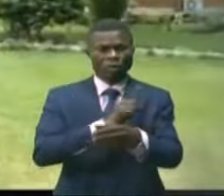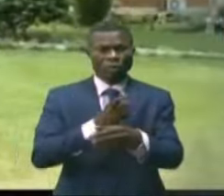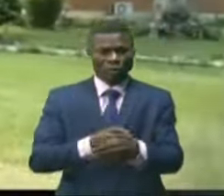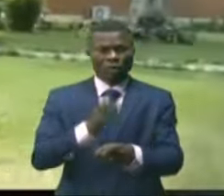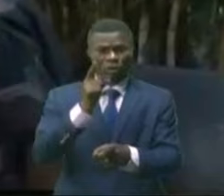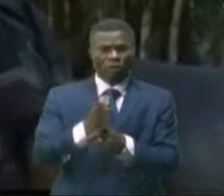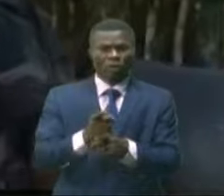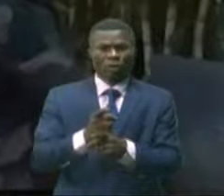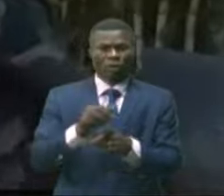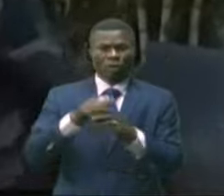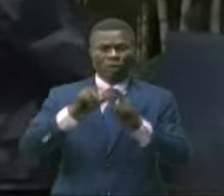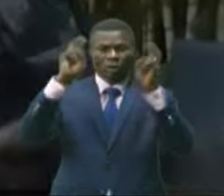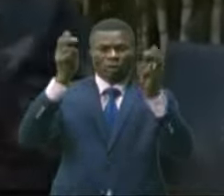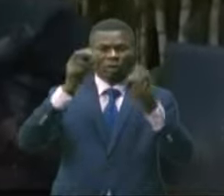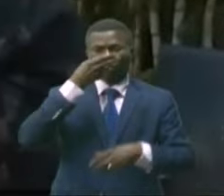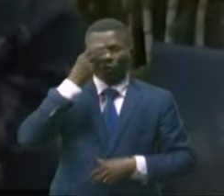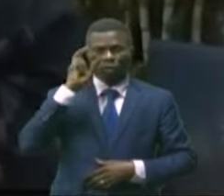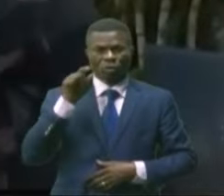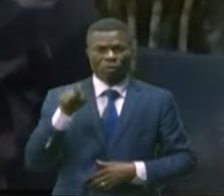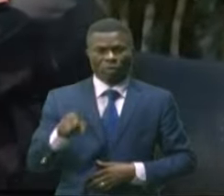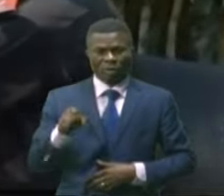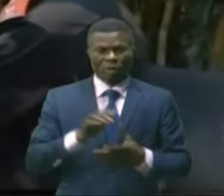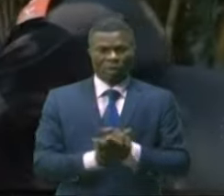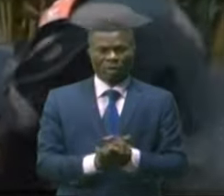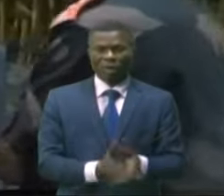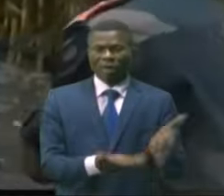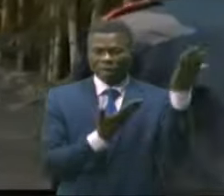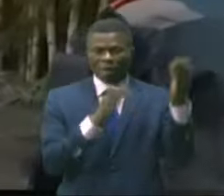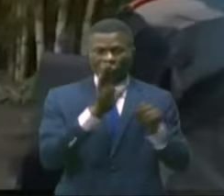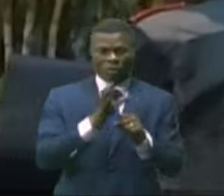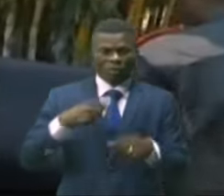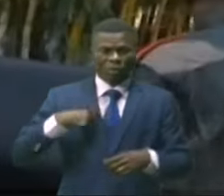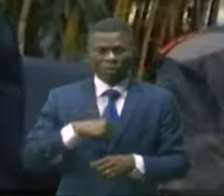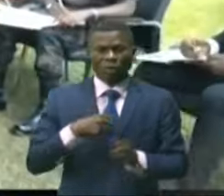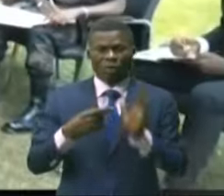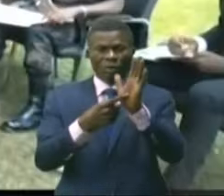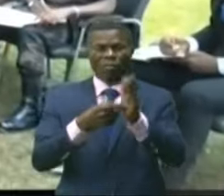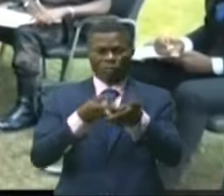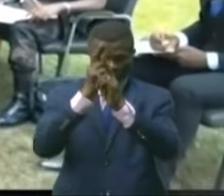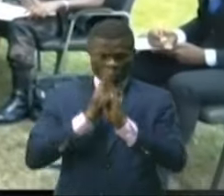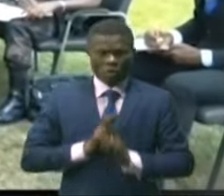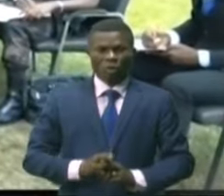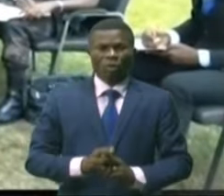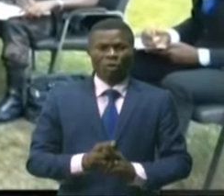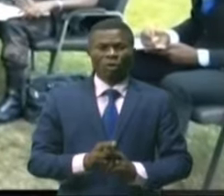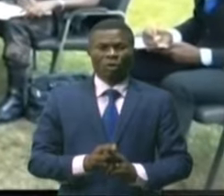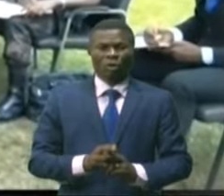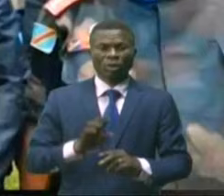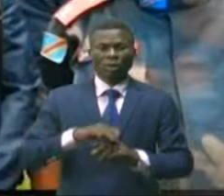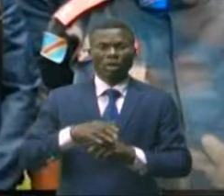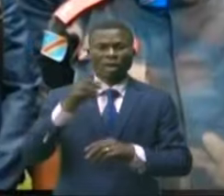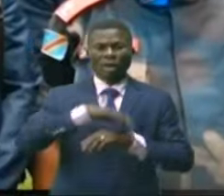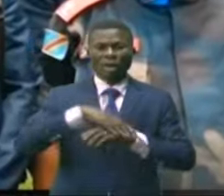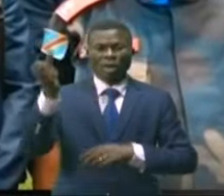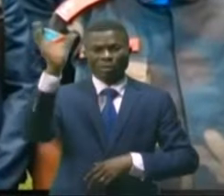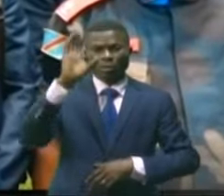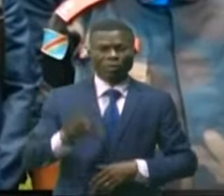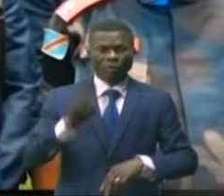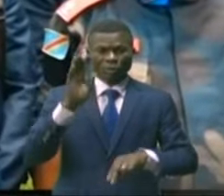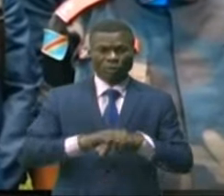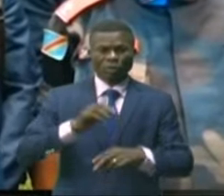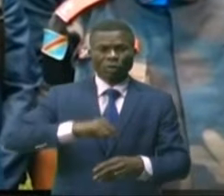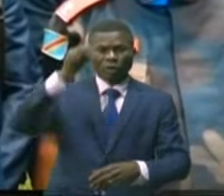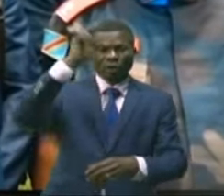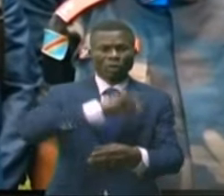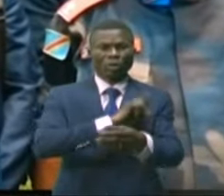précisément dans la ville de Goma. Et c'était important pour nous de venir présenter nos civilités. Et après le Congo central, nous sommes au Nord Kivu.